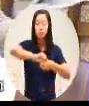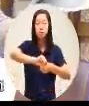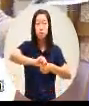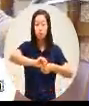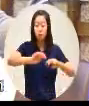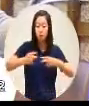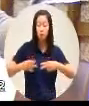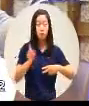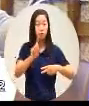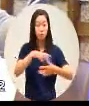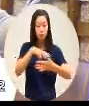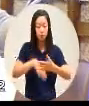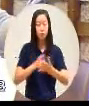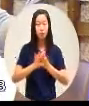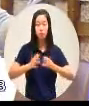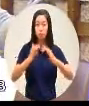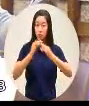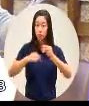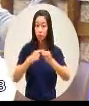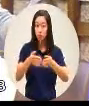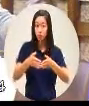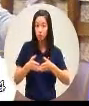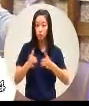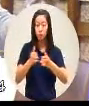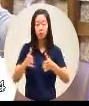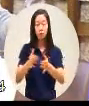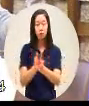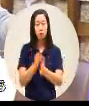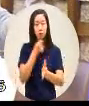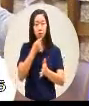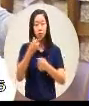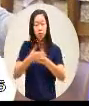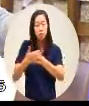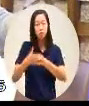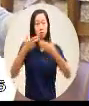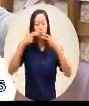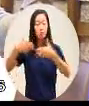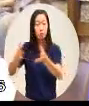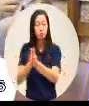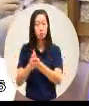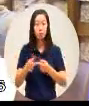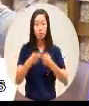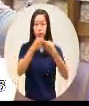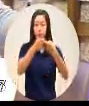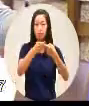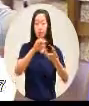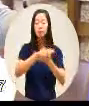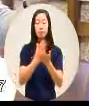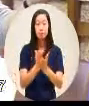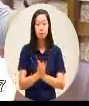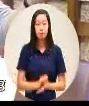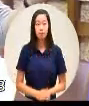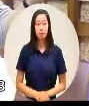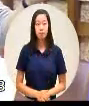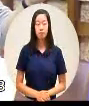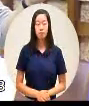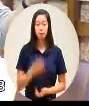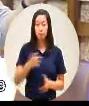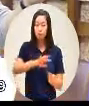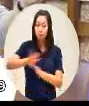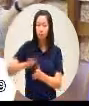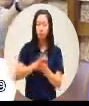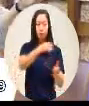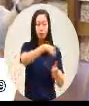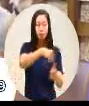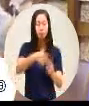里面最重要的说，国家应民族意愿保障原住民族之地位等等，然后其教育